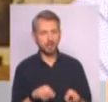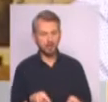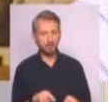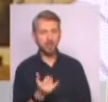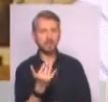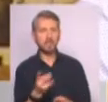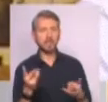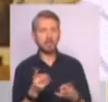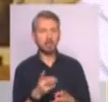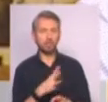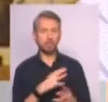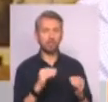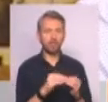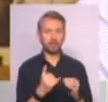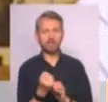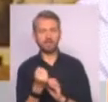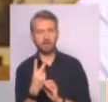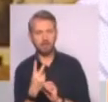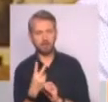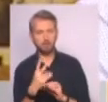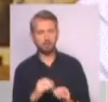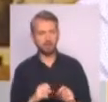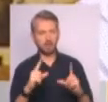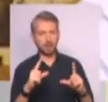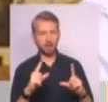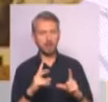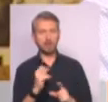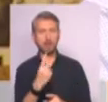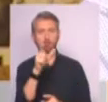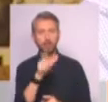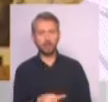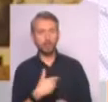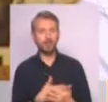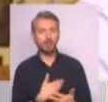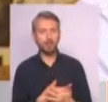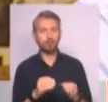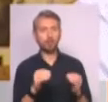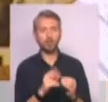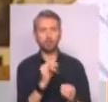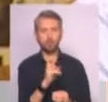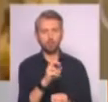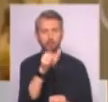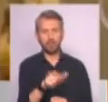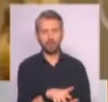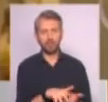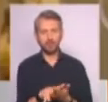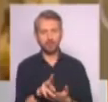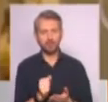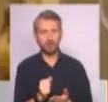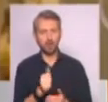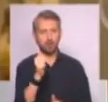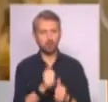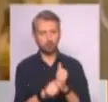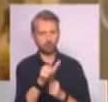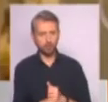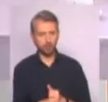треба? Було 10, зараз у 12 їх підняли. На людину, що начебто 10 кубометрів людина витрачає на кожну